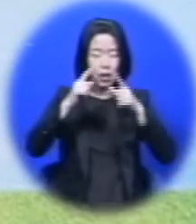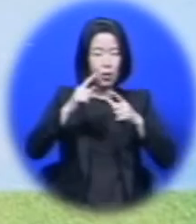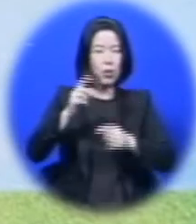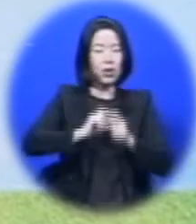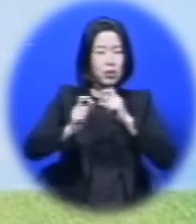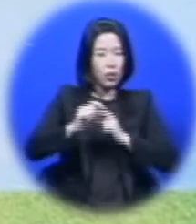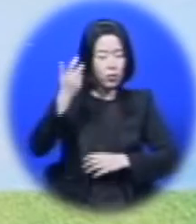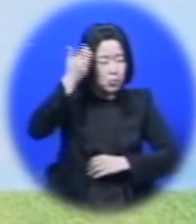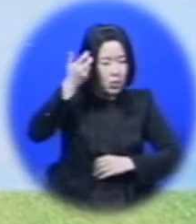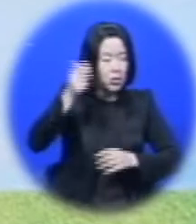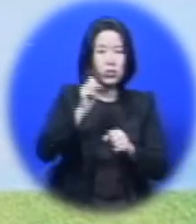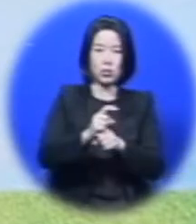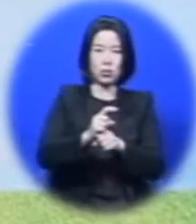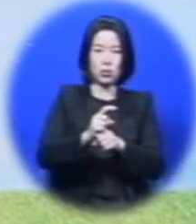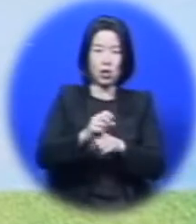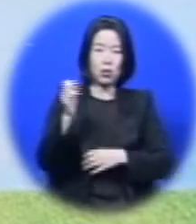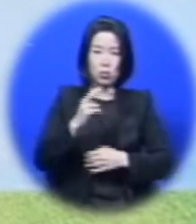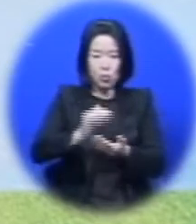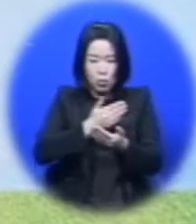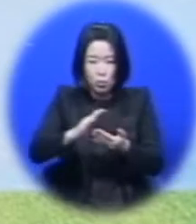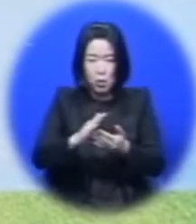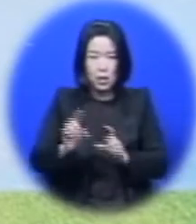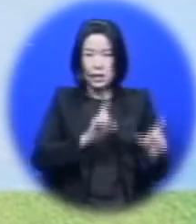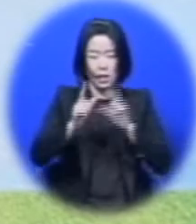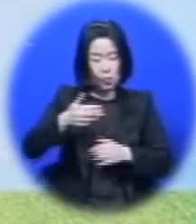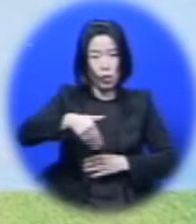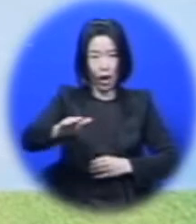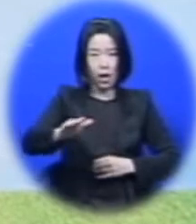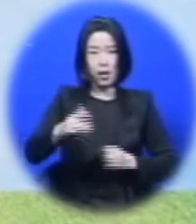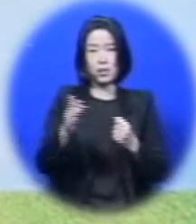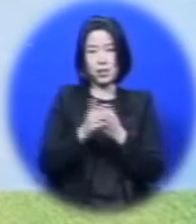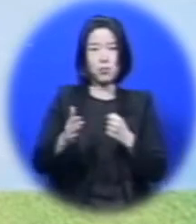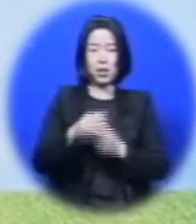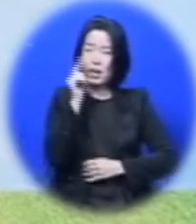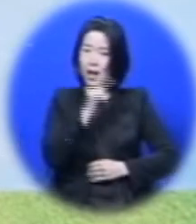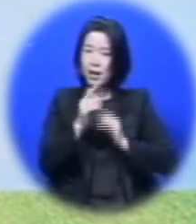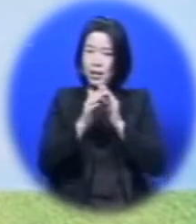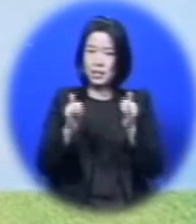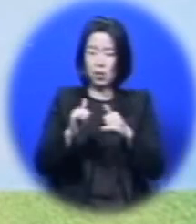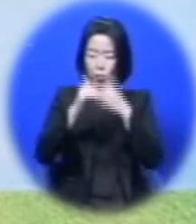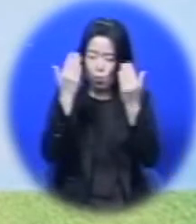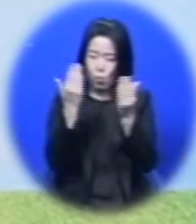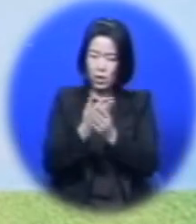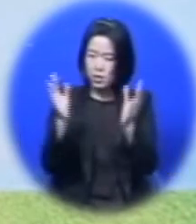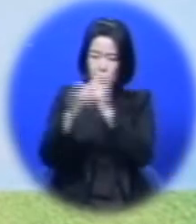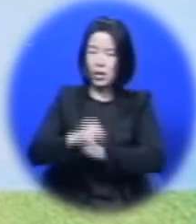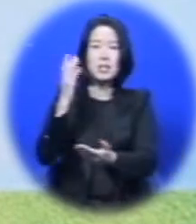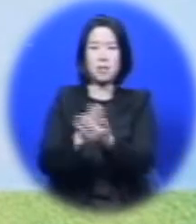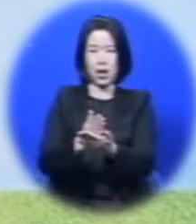됩니다. 구별된 삶으로 나아가게도 됩니다. 그래서 악한 자를 아주 멸하지